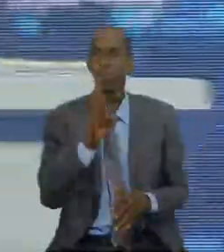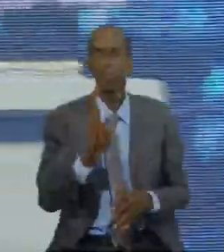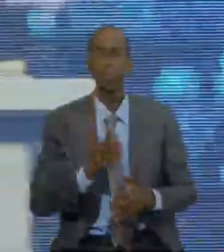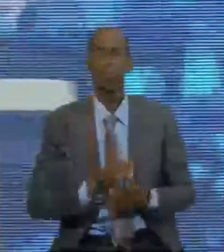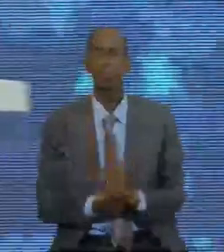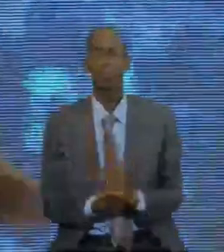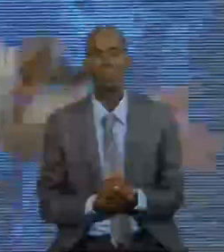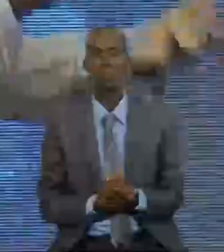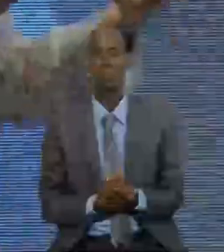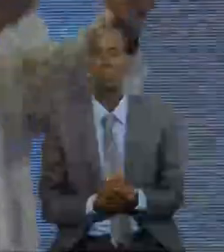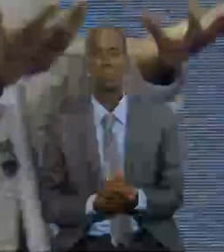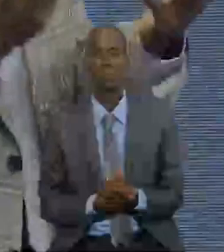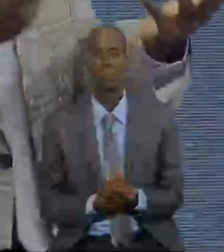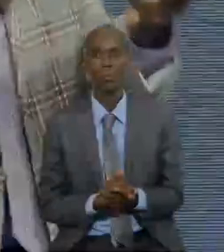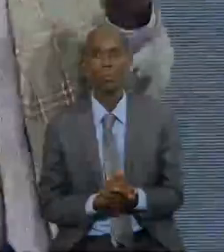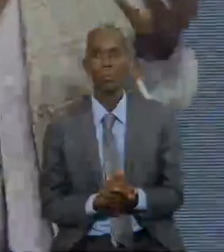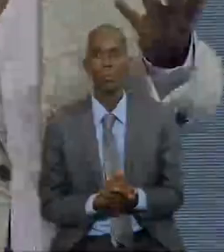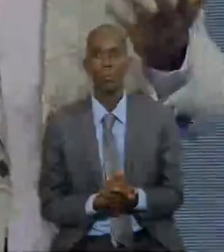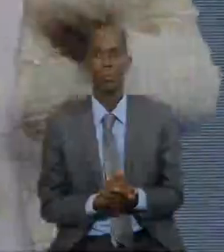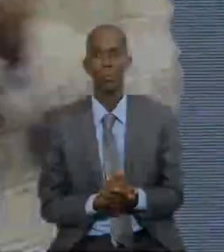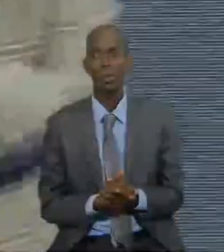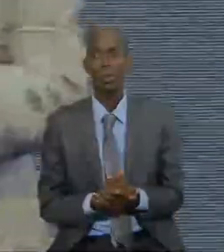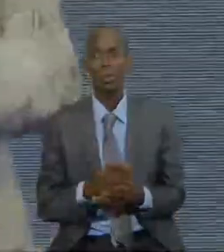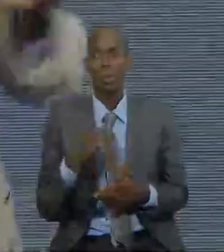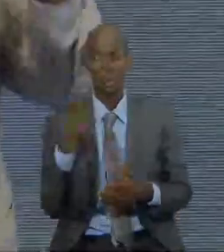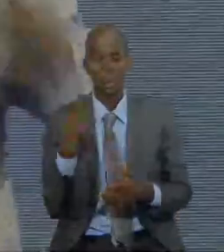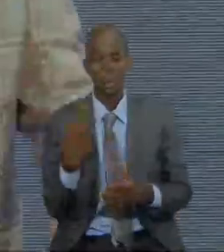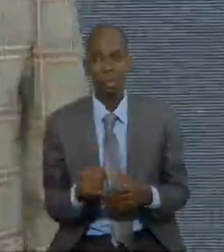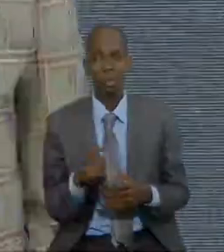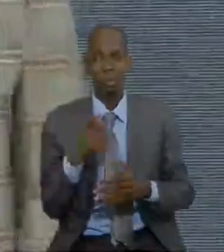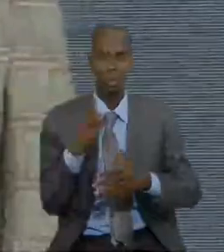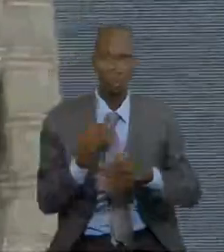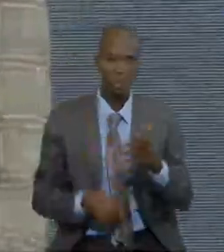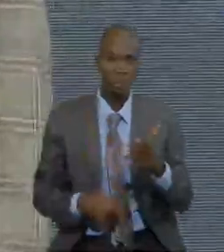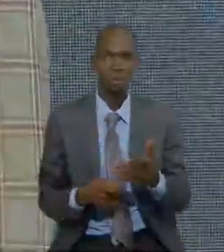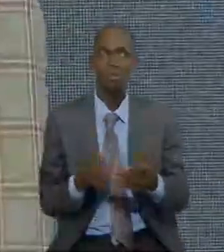la satisfaction donne de l'exemple du Père céleste qui est réel